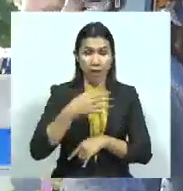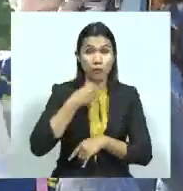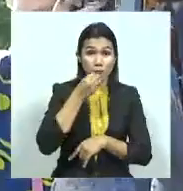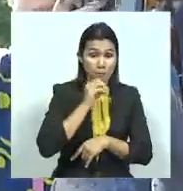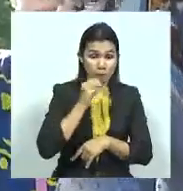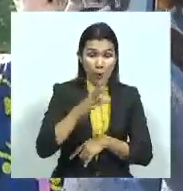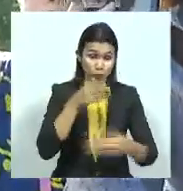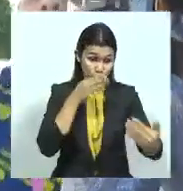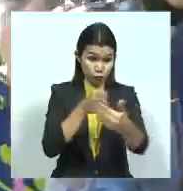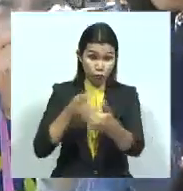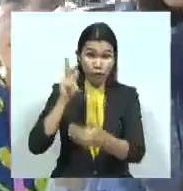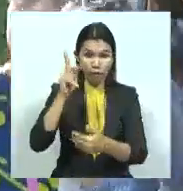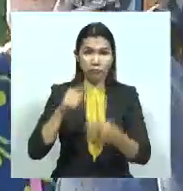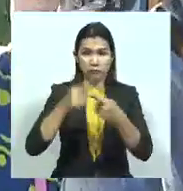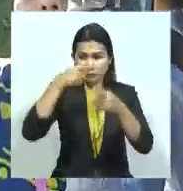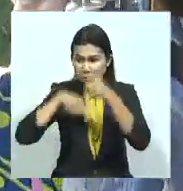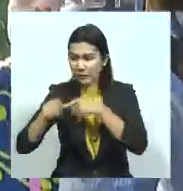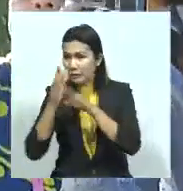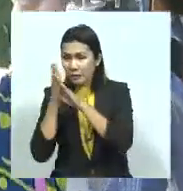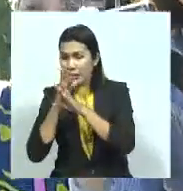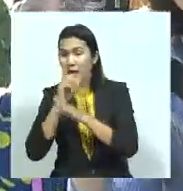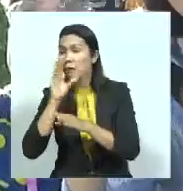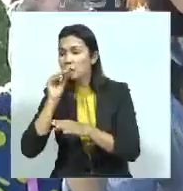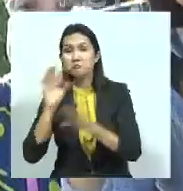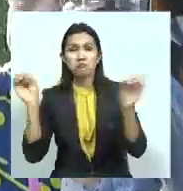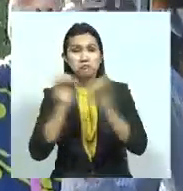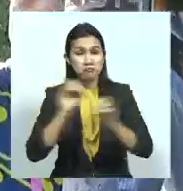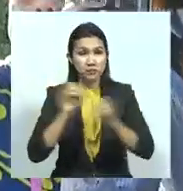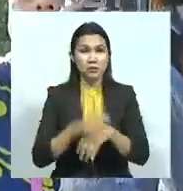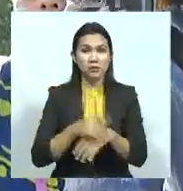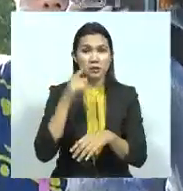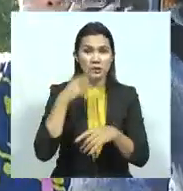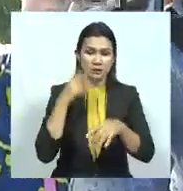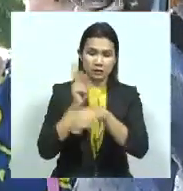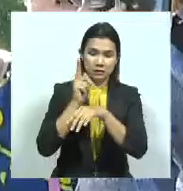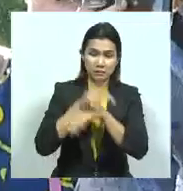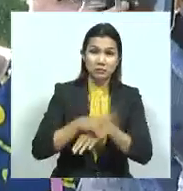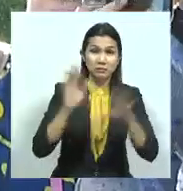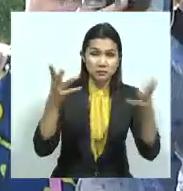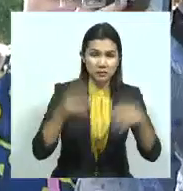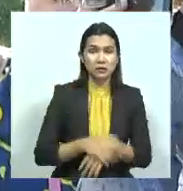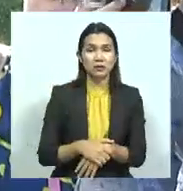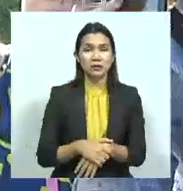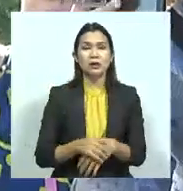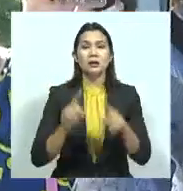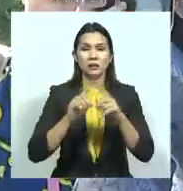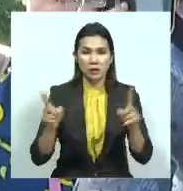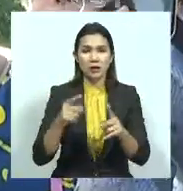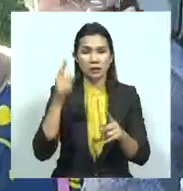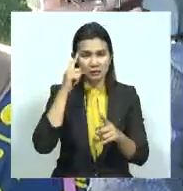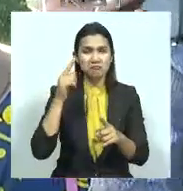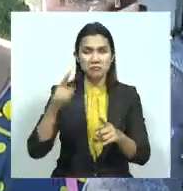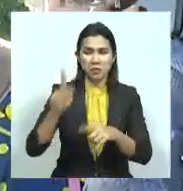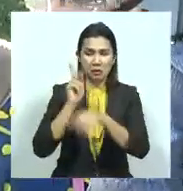ญ่นะครับแล้วก็ไม่เคยไปแอบพูดที่ไหนนะครับไม่ได้ใช้โซเชียลนะแต่ก็ยังกลับถูกโซเ